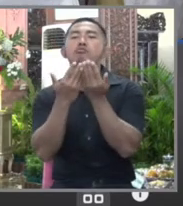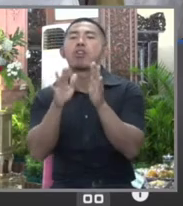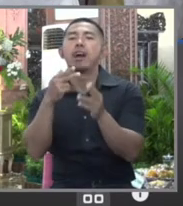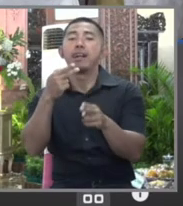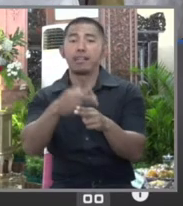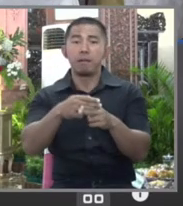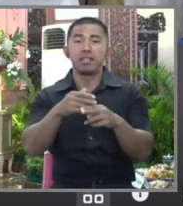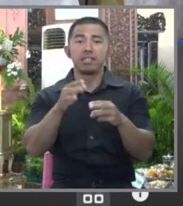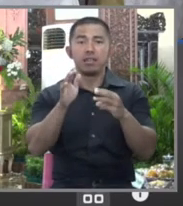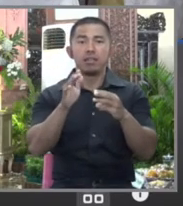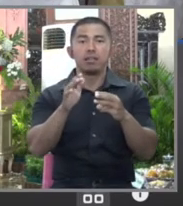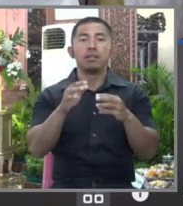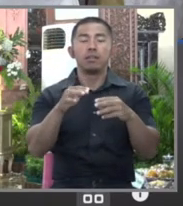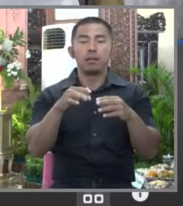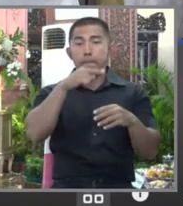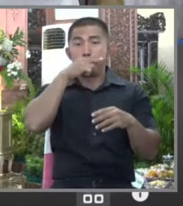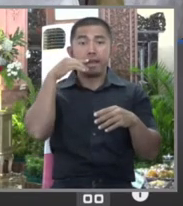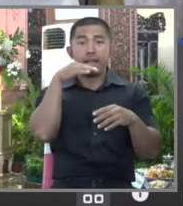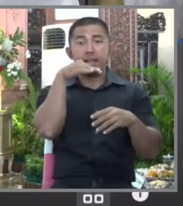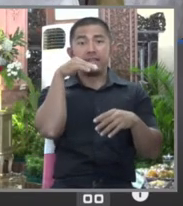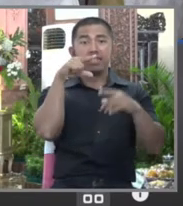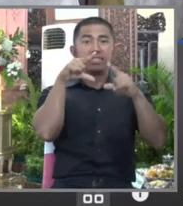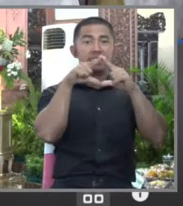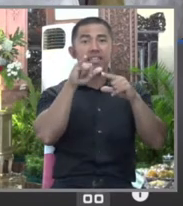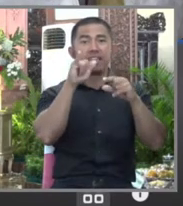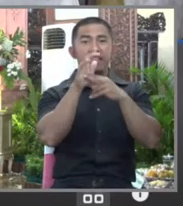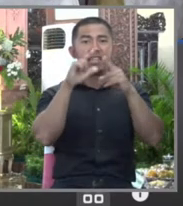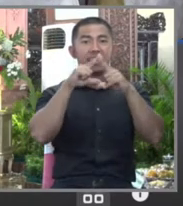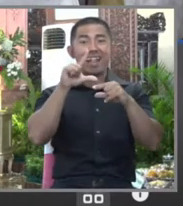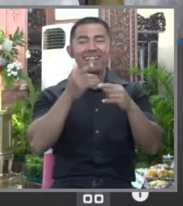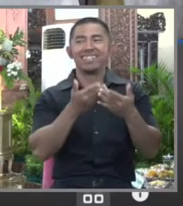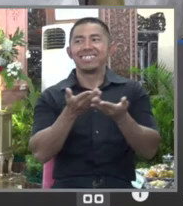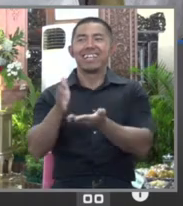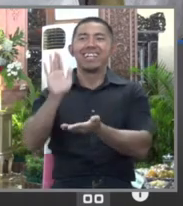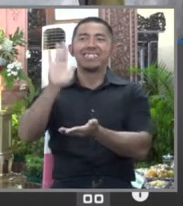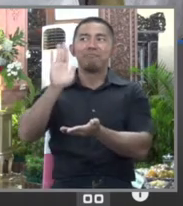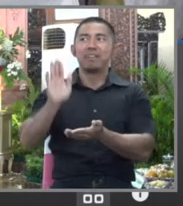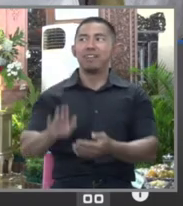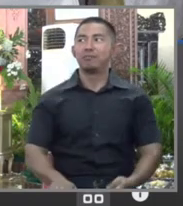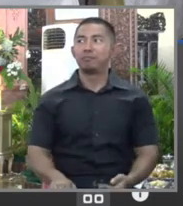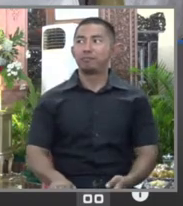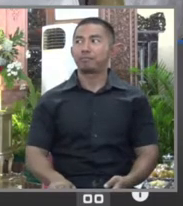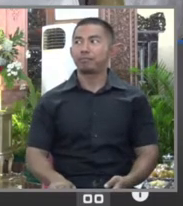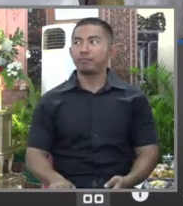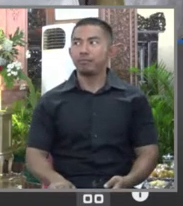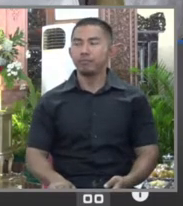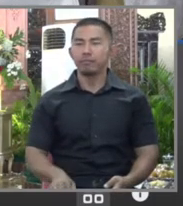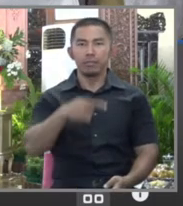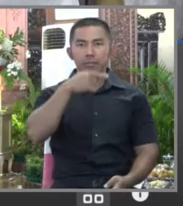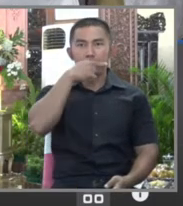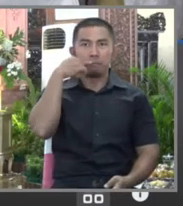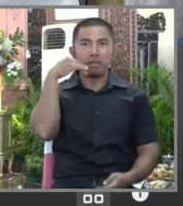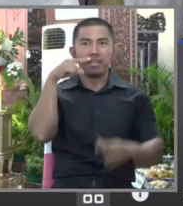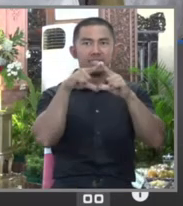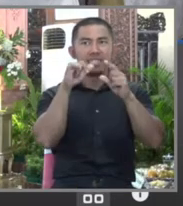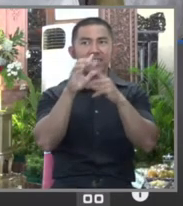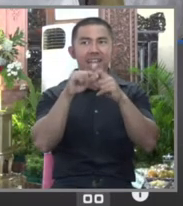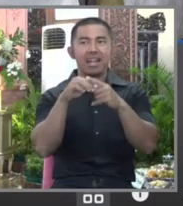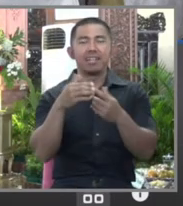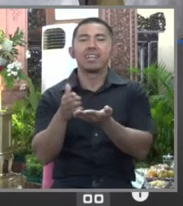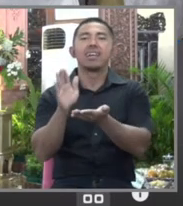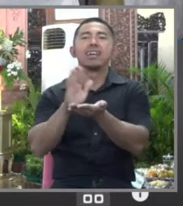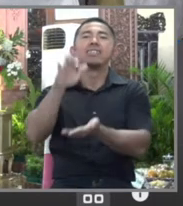Muhammad Zainal Arifin mengko panjenengan sapa terlebih dahulu selama waalaikum warahmatullahi wabarakatuh